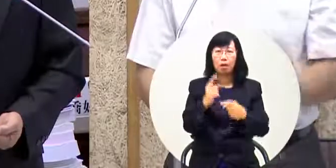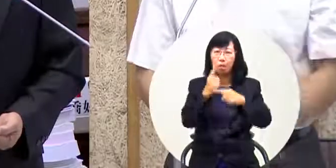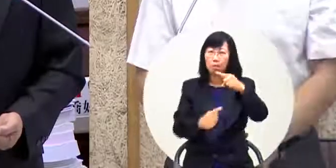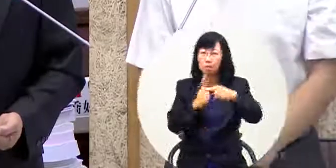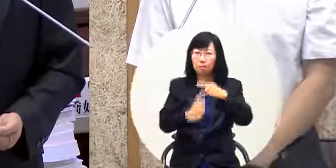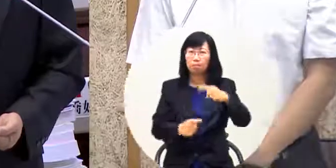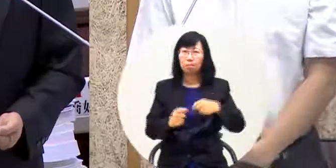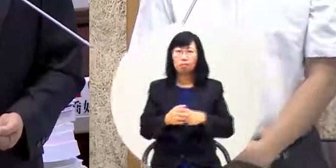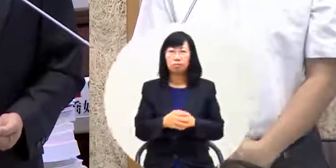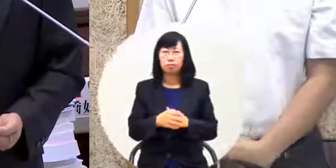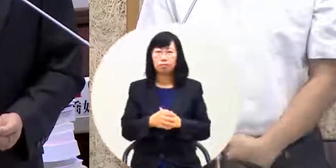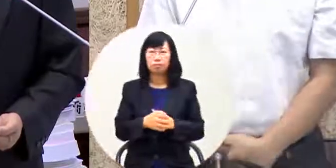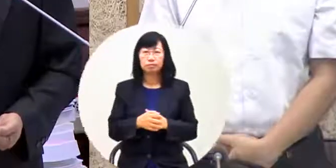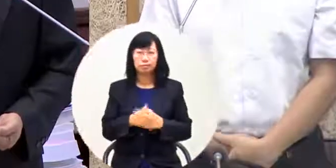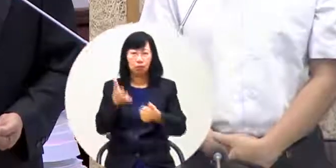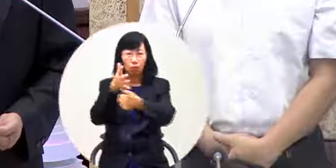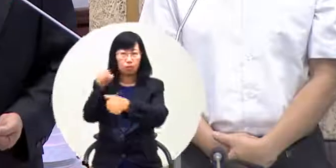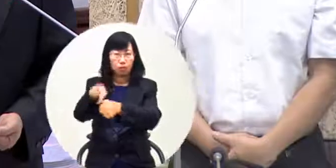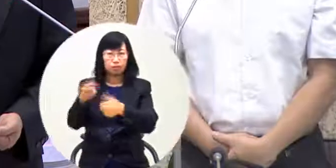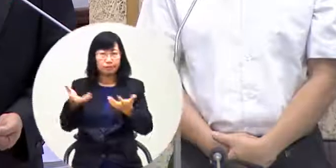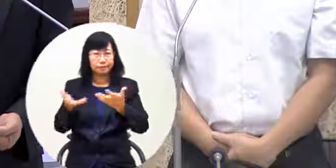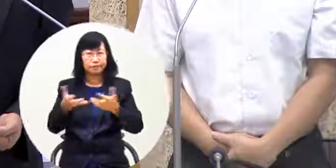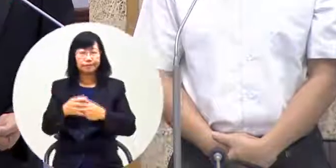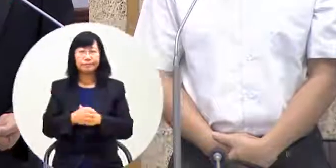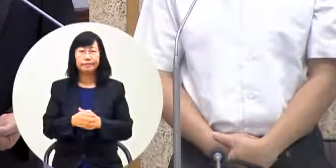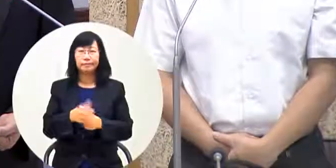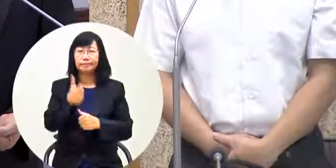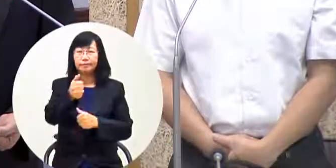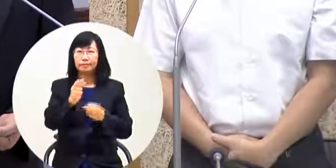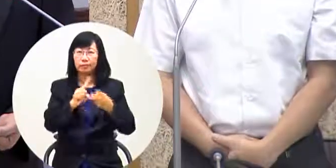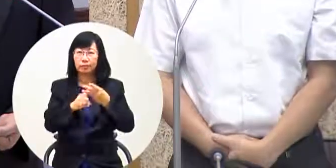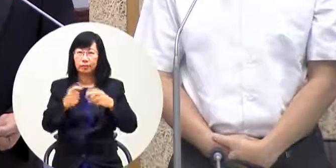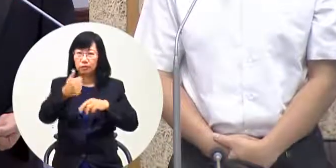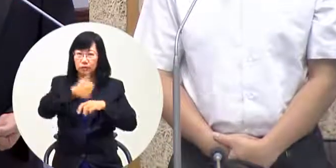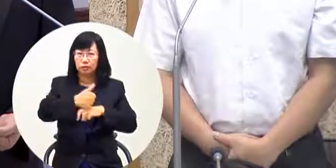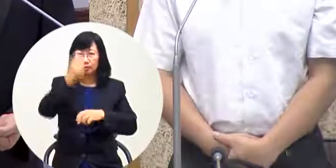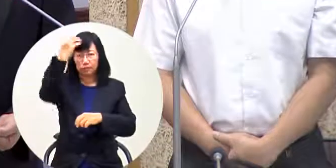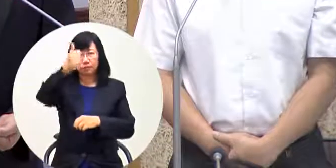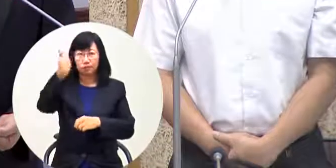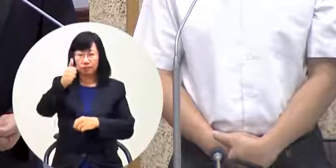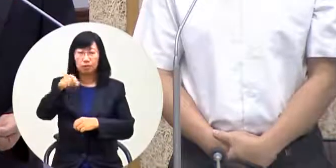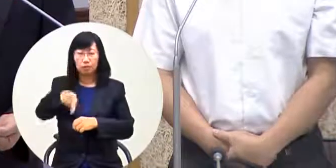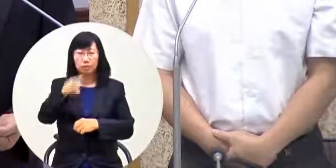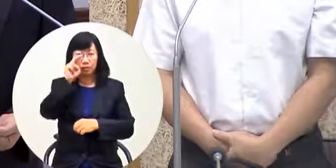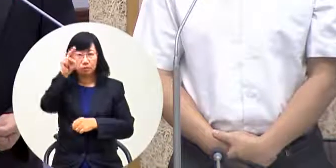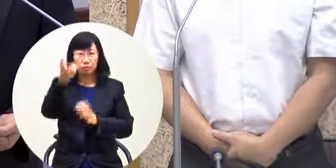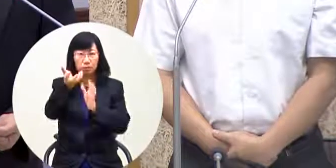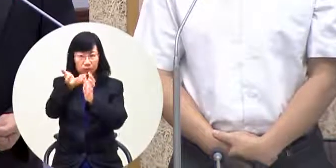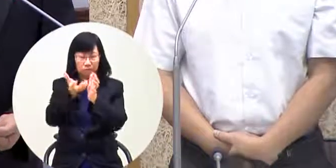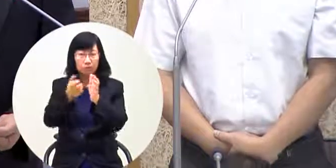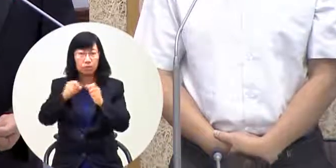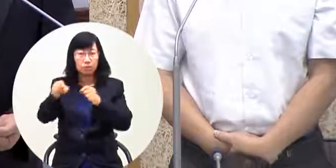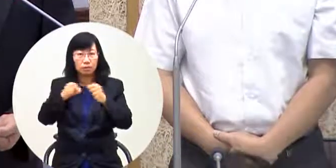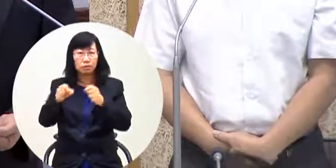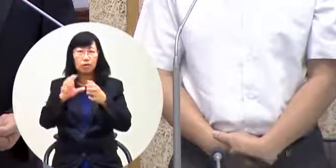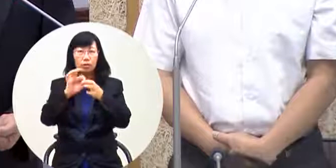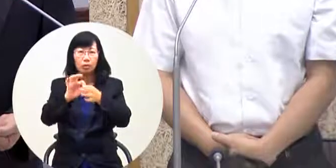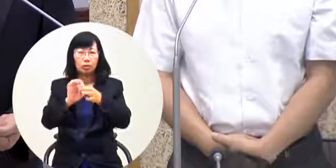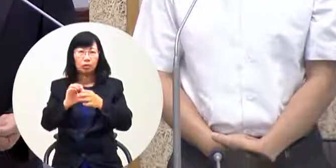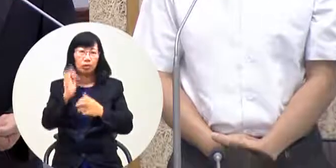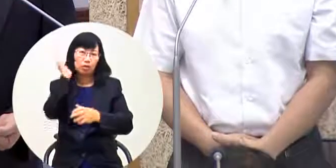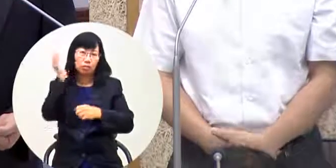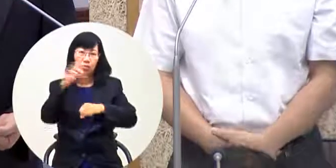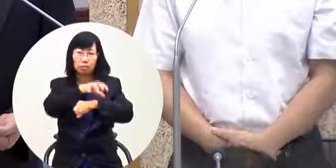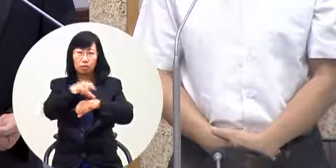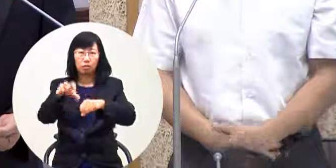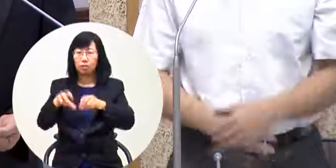席，谢曾议员哈。 对。 我们这个是属于前瞻计划里面的水环境。那它不是一般的这种防洪相关